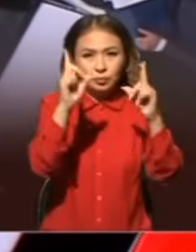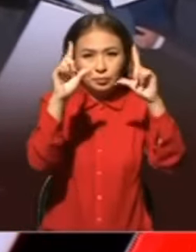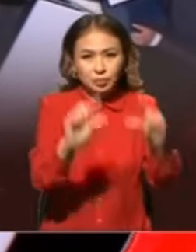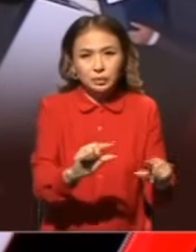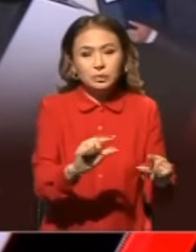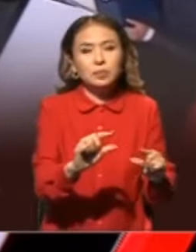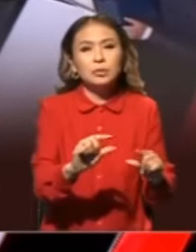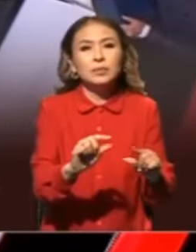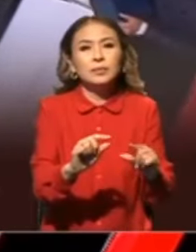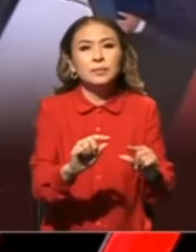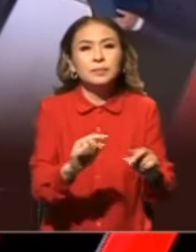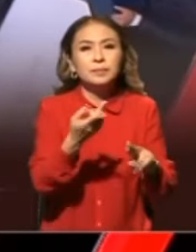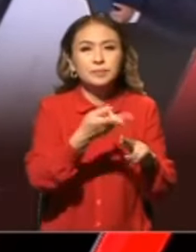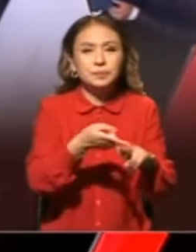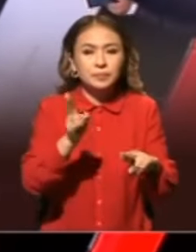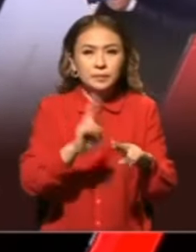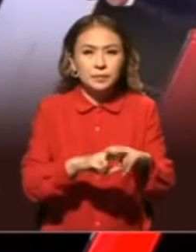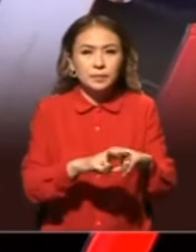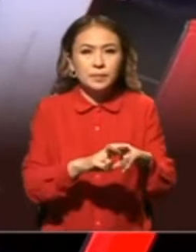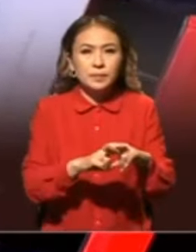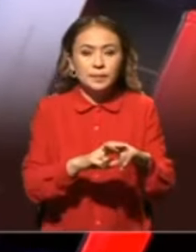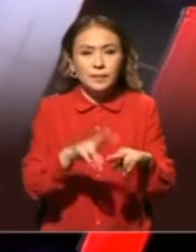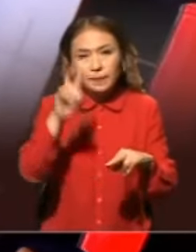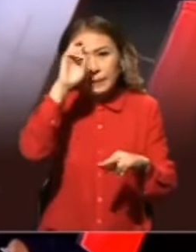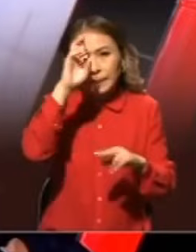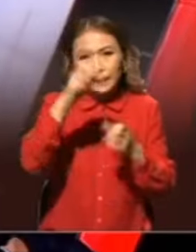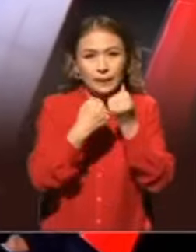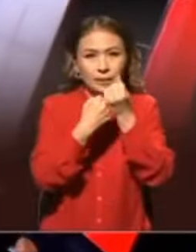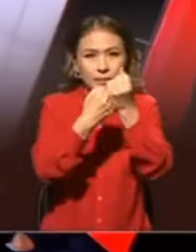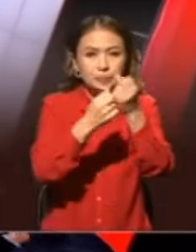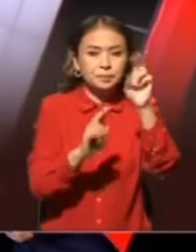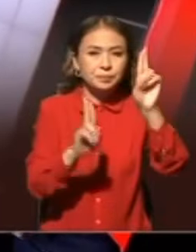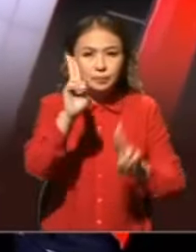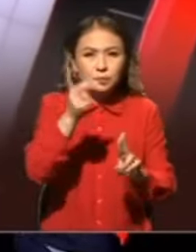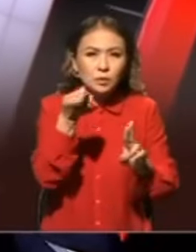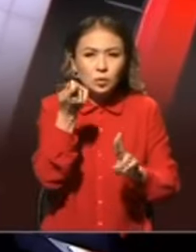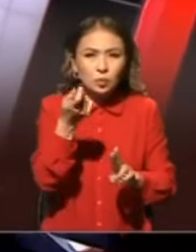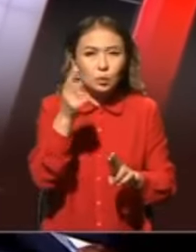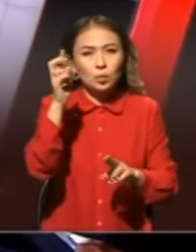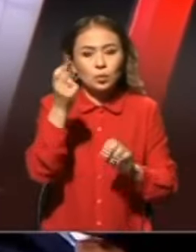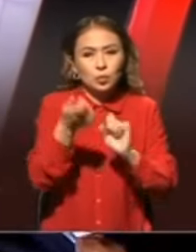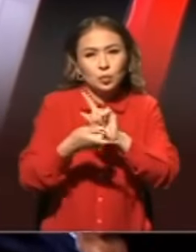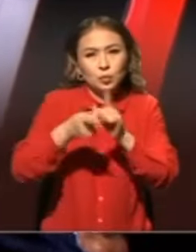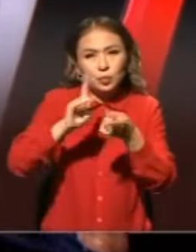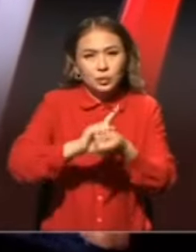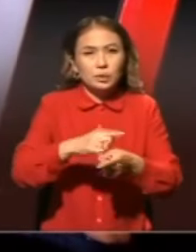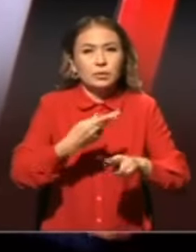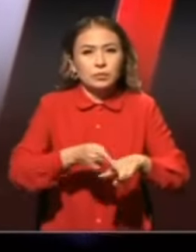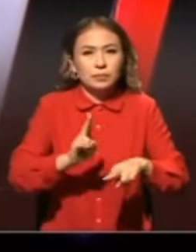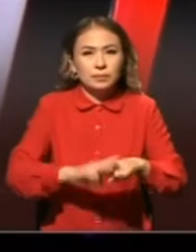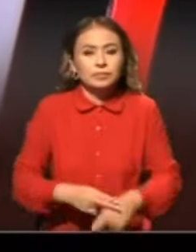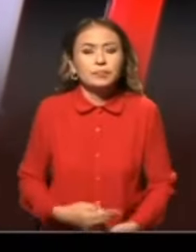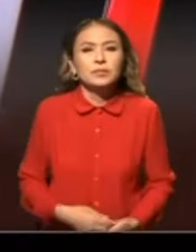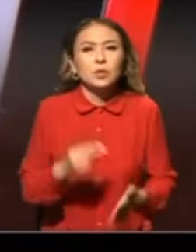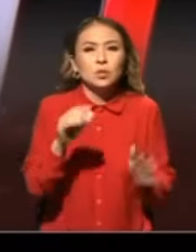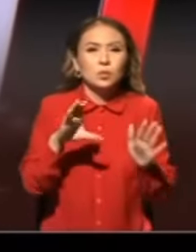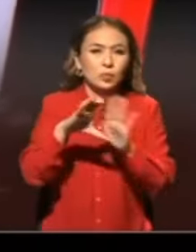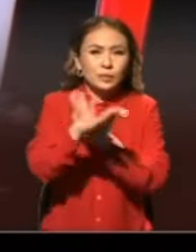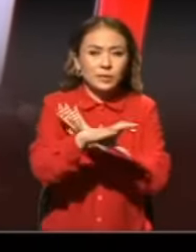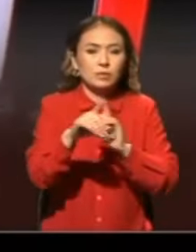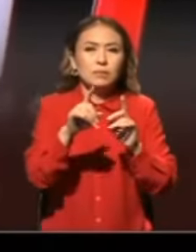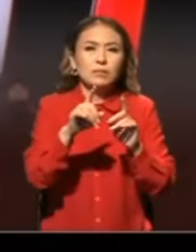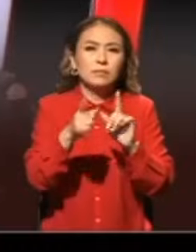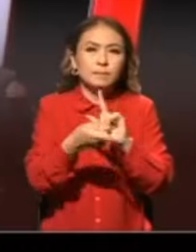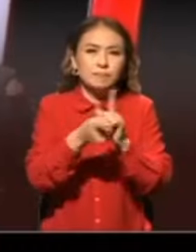болады. Міне жаңағы мемлекеттік қолдау механизмдері күрделі түрде өзгерткеннің арқасында. Субсидияны